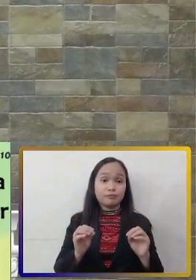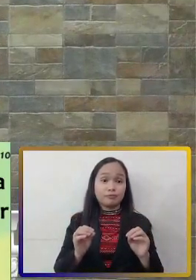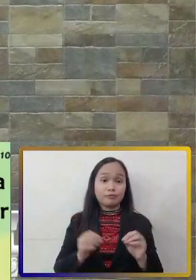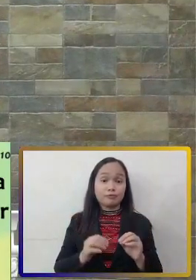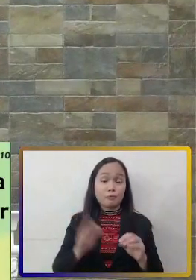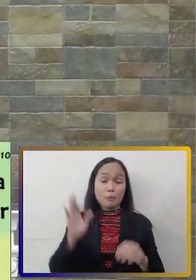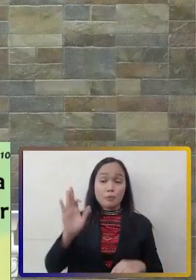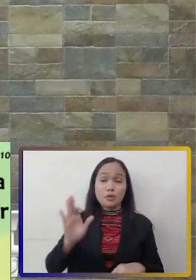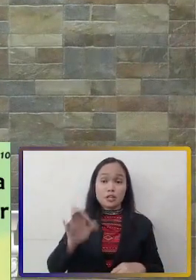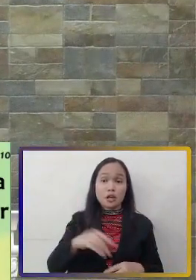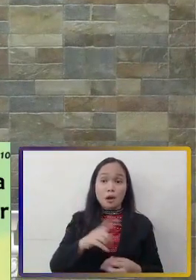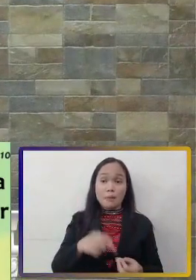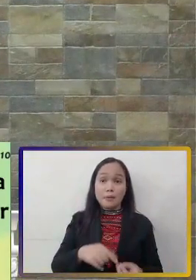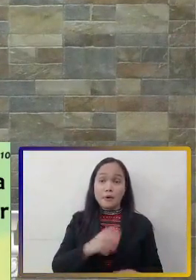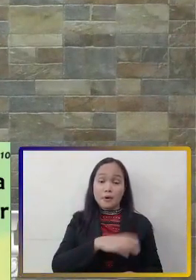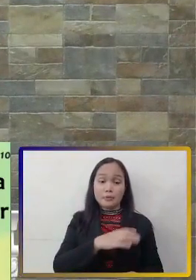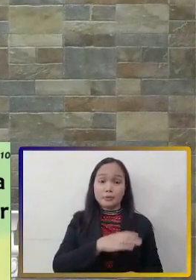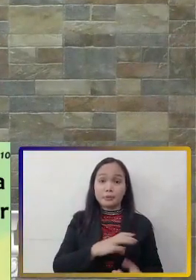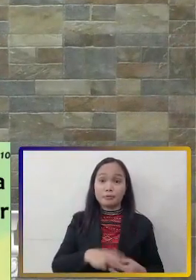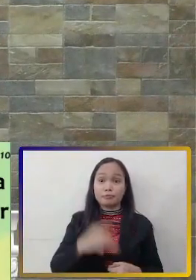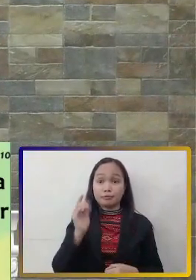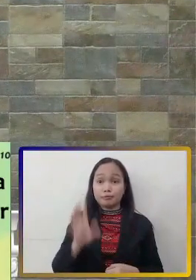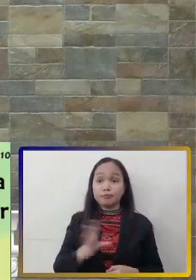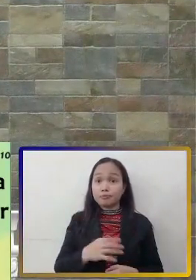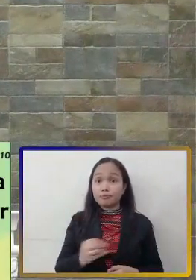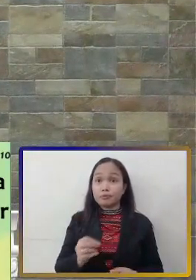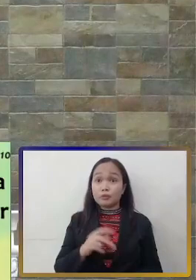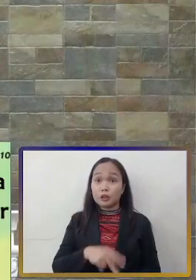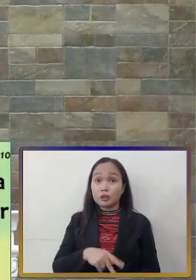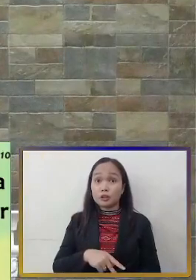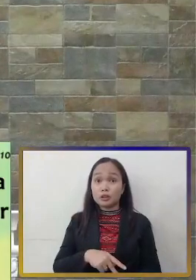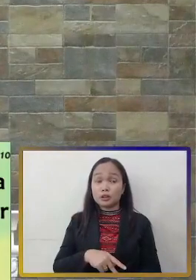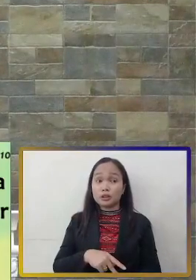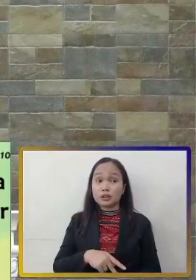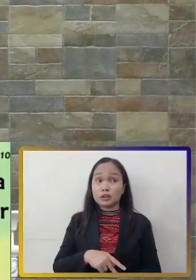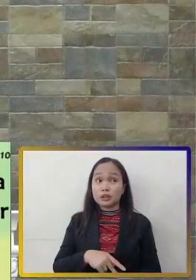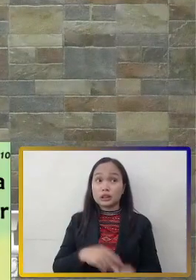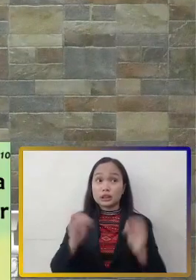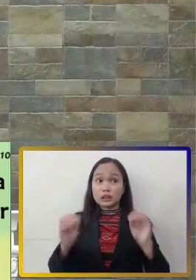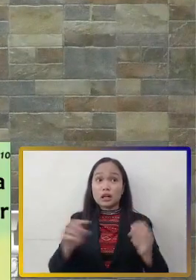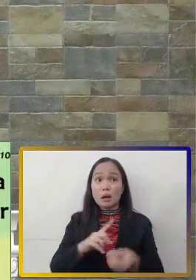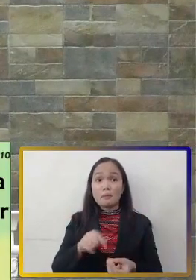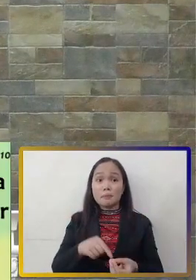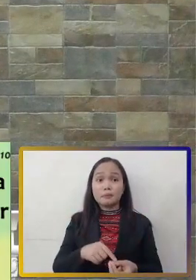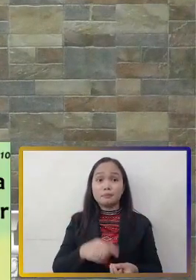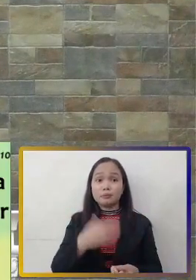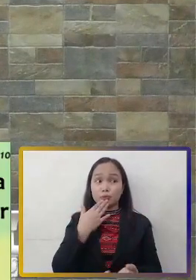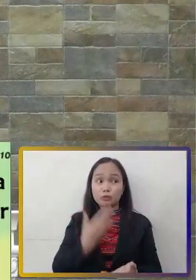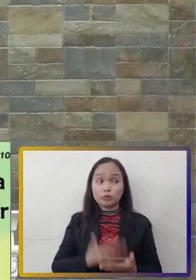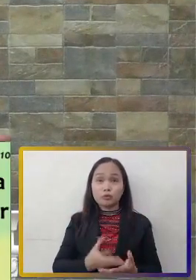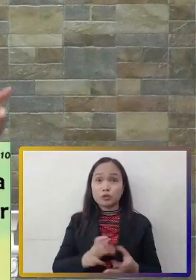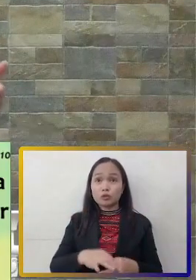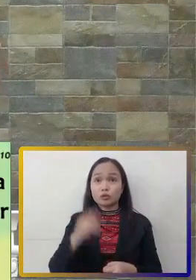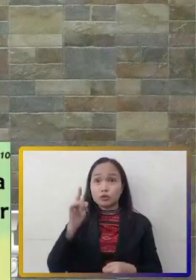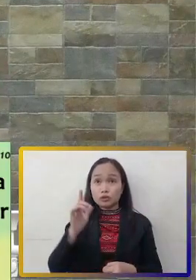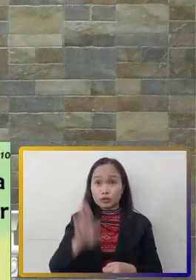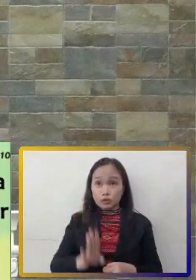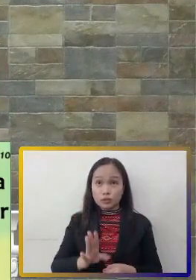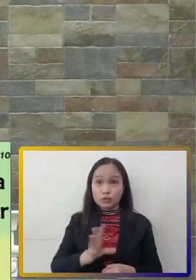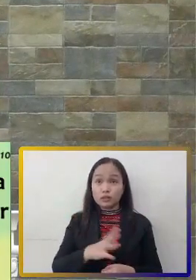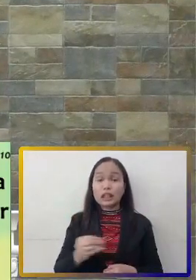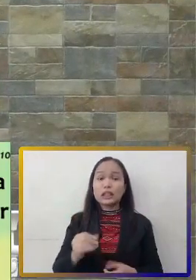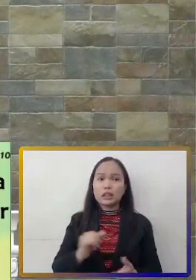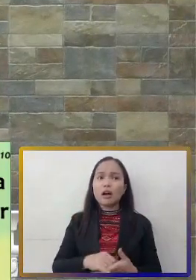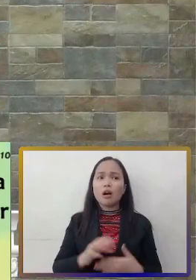tungkol sa character ng Diyos. Si Paul ay nag-preach tungkol sa kabutihan ng Diyos. Alright? Now, sa iyo lahat